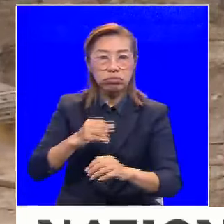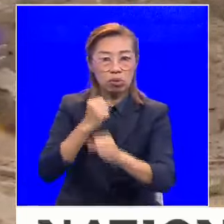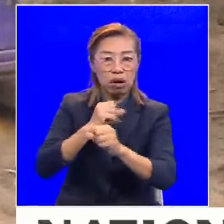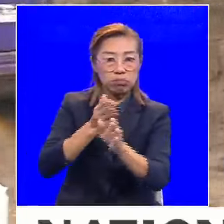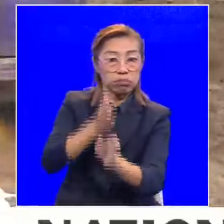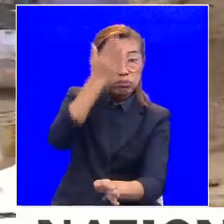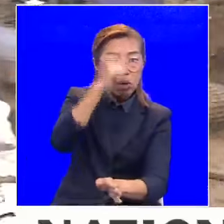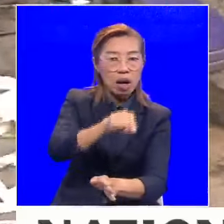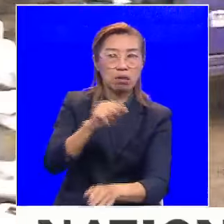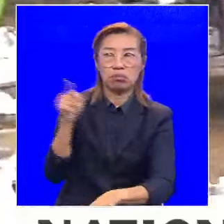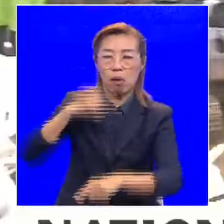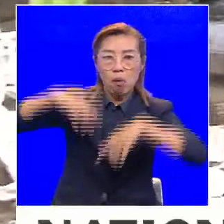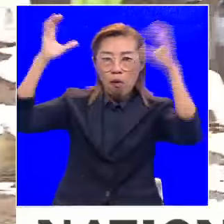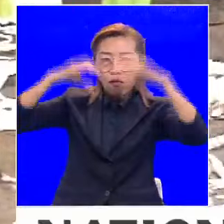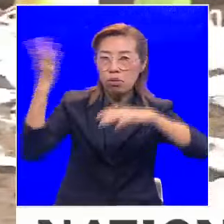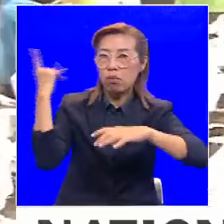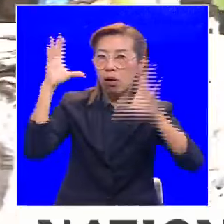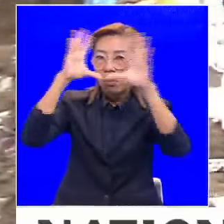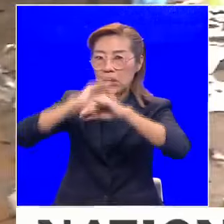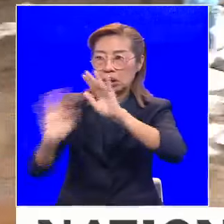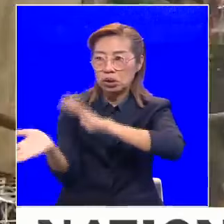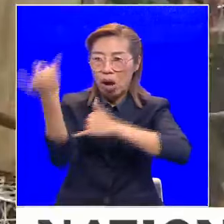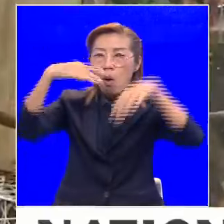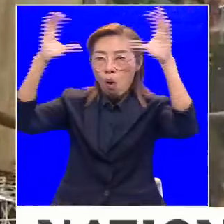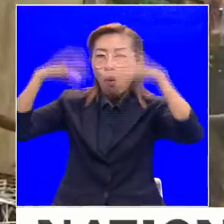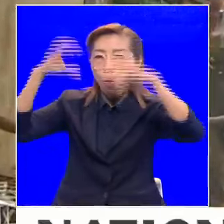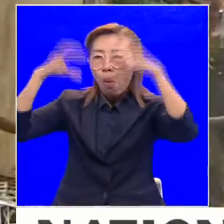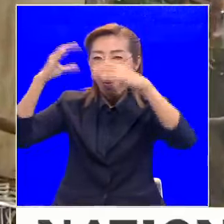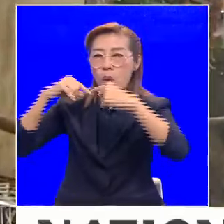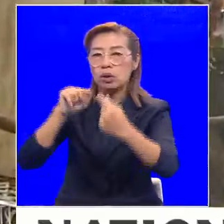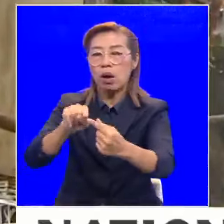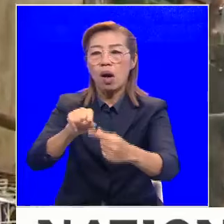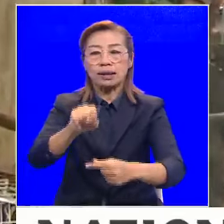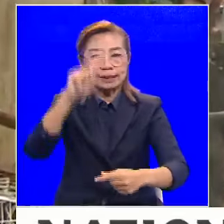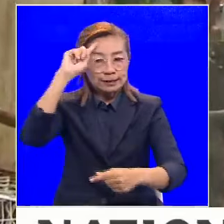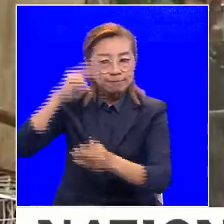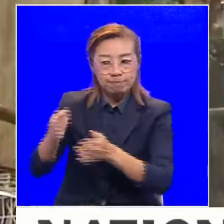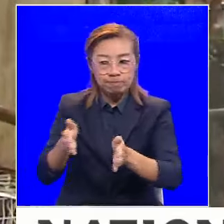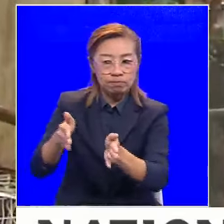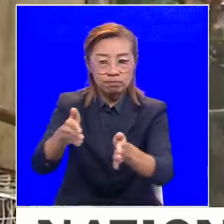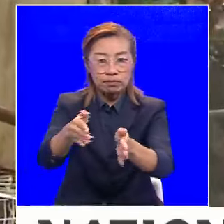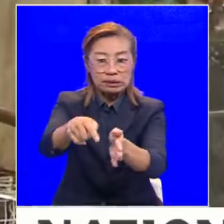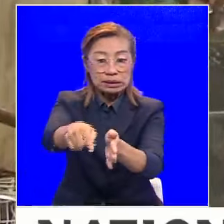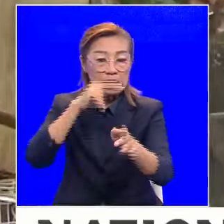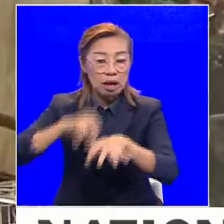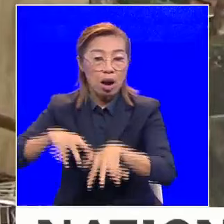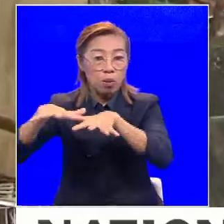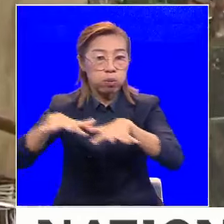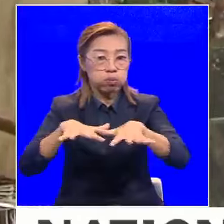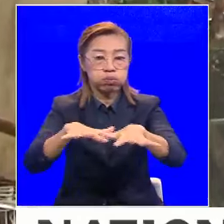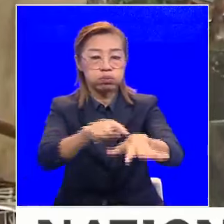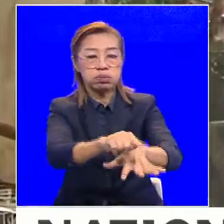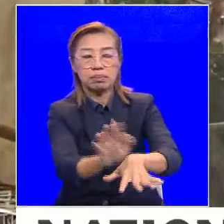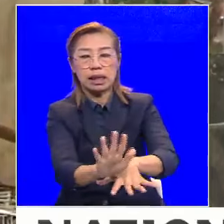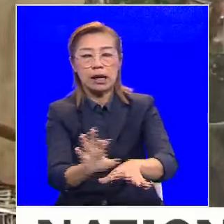คะฝนก็ยังตกลงมาตลอดเลยทั้งนี้นะคะก็เพื่อที่จะเป็นการป้องกันน้ำหลากเข้ามาในพื้นที่ไม่ให้เกิด